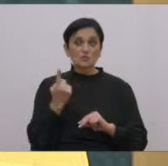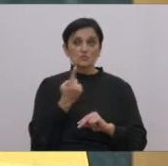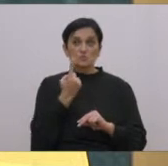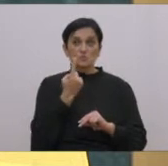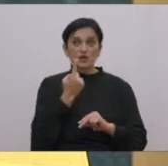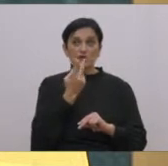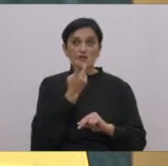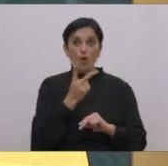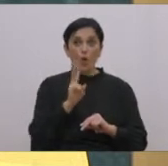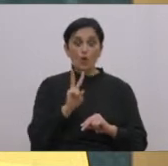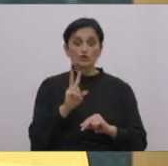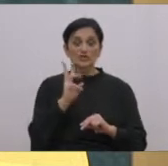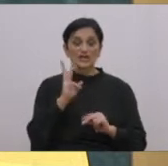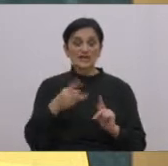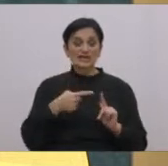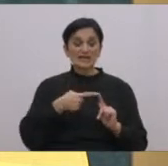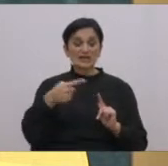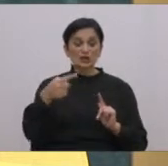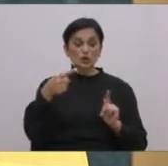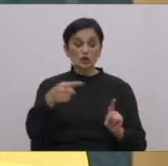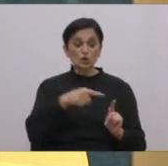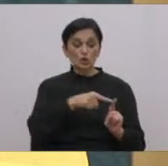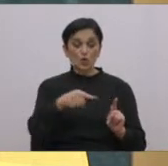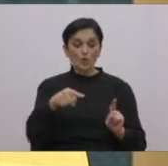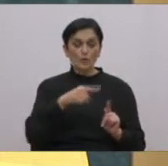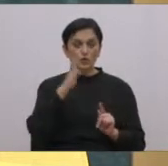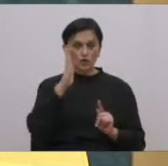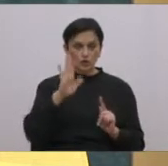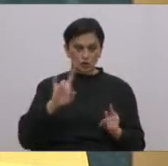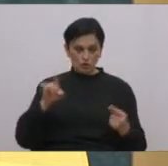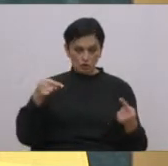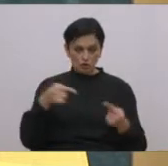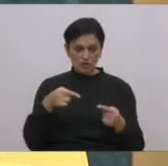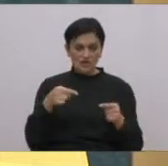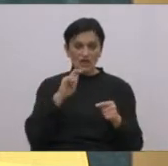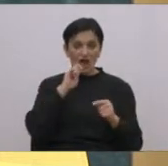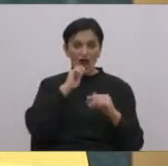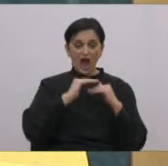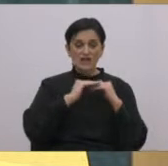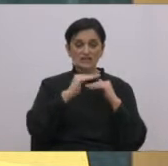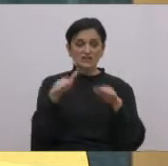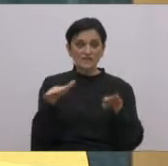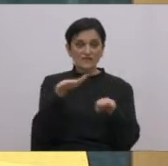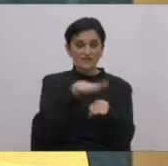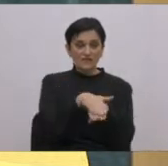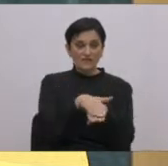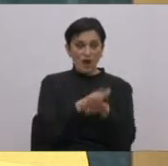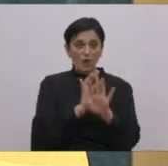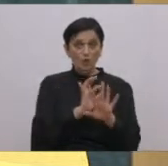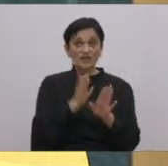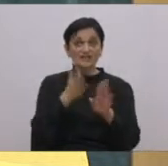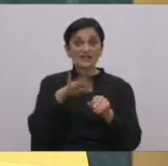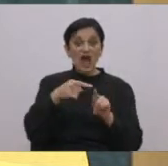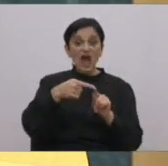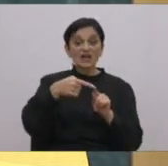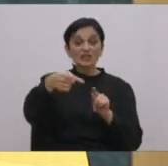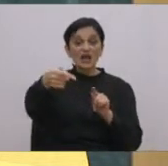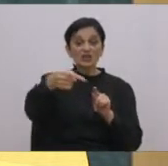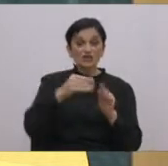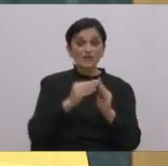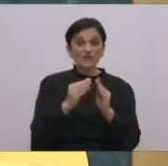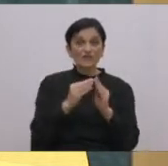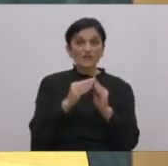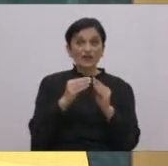პირველი 22 კილომეტრიანი მონაკვეთი იქნება შესაბამისი საფარით, ასფალტის საფარით უზრუნველყოფილი, დანარჩენი კვლავ